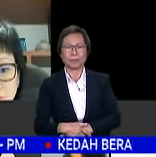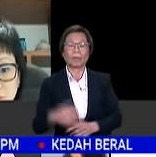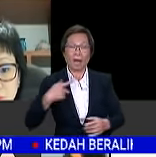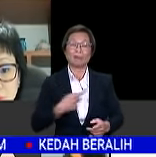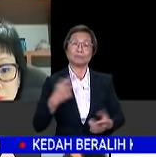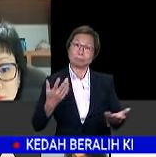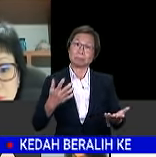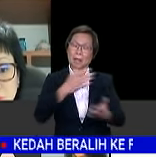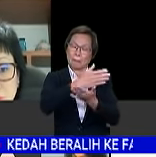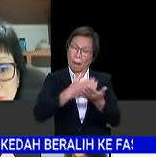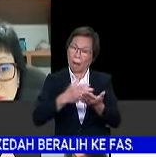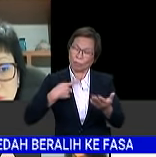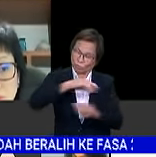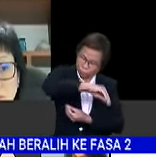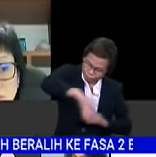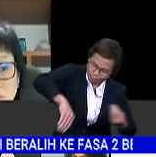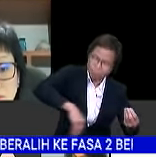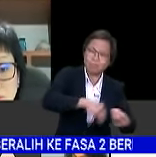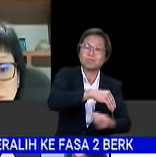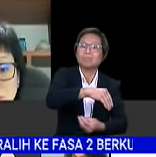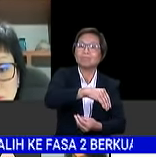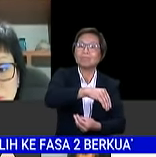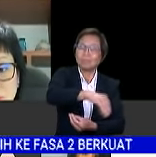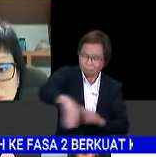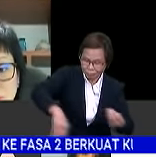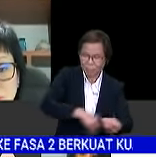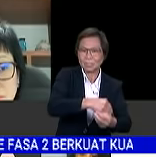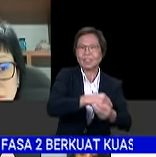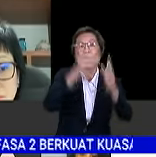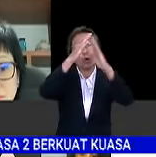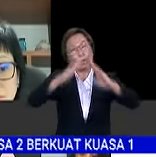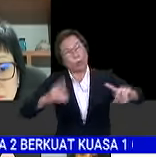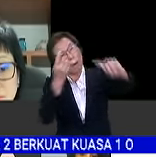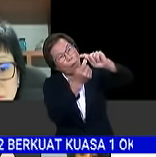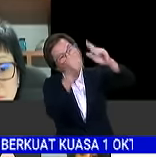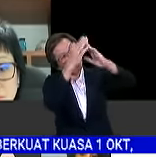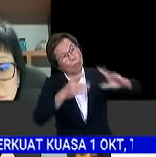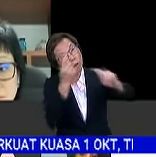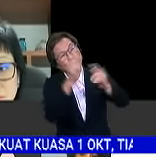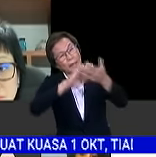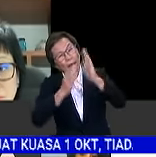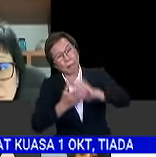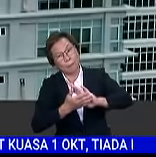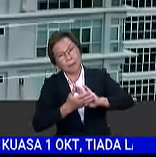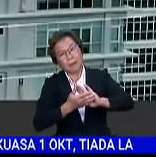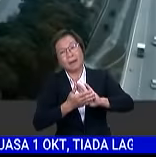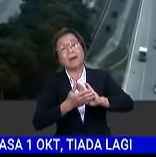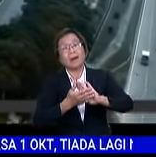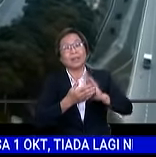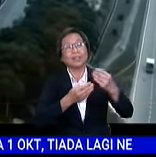to become a moving from just a property developer to become a real estate development company.